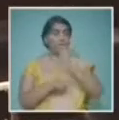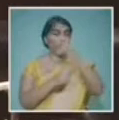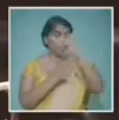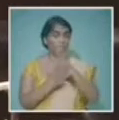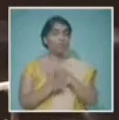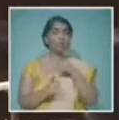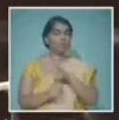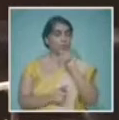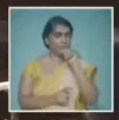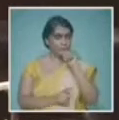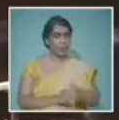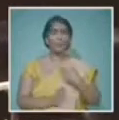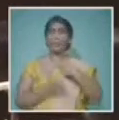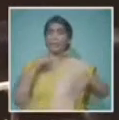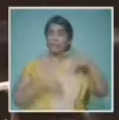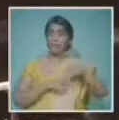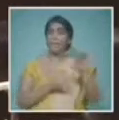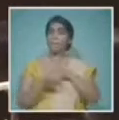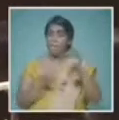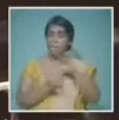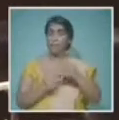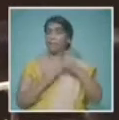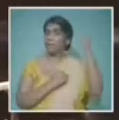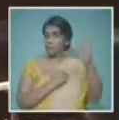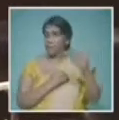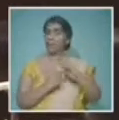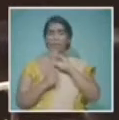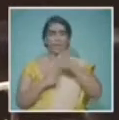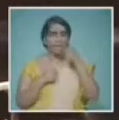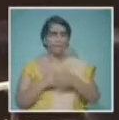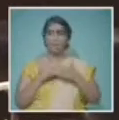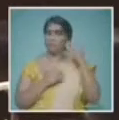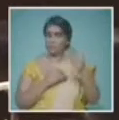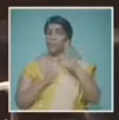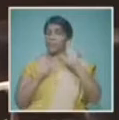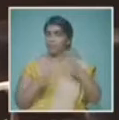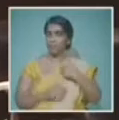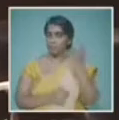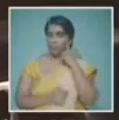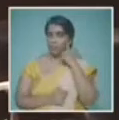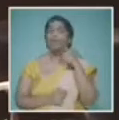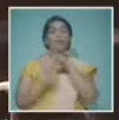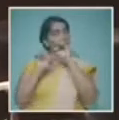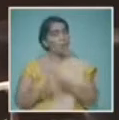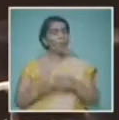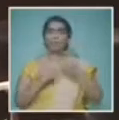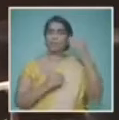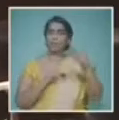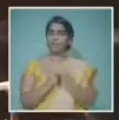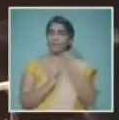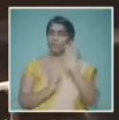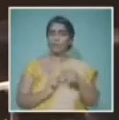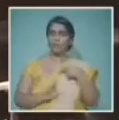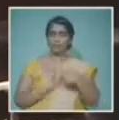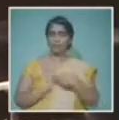ව්‍යවස්ථාවක නිතාමත් අපේ රටේ දේශපාලනයේ ප්‍රජාතන්ත්‍රවාදී අනාගතයේ ඉතාමත් ඉදිරි පියවරක්. හැබැයි මා දන්නවා එවැනි ඉදිරි පියවරක් මේ